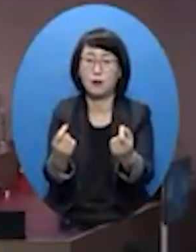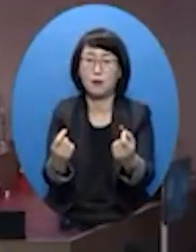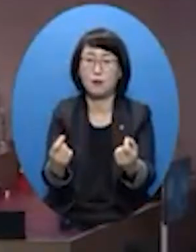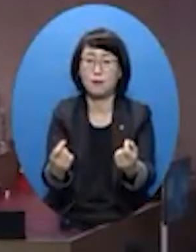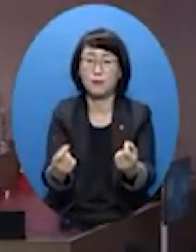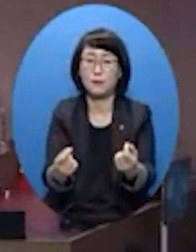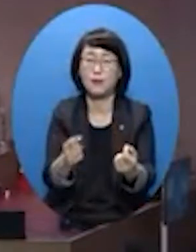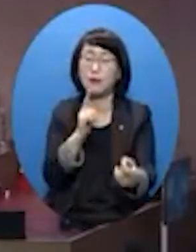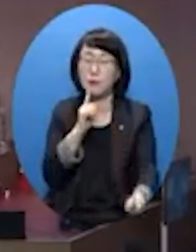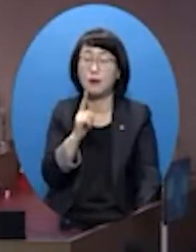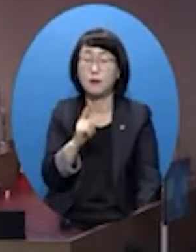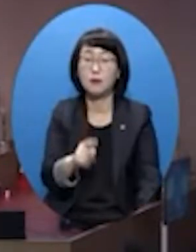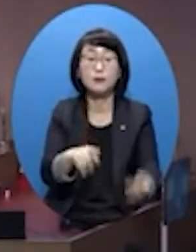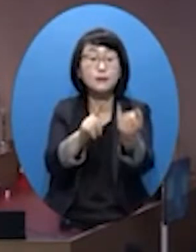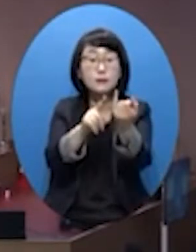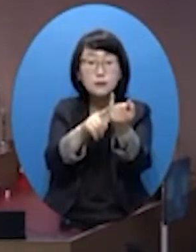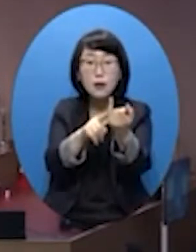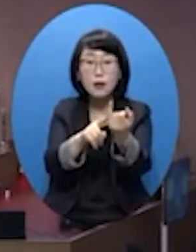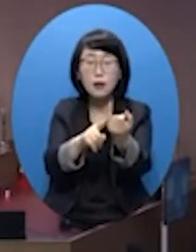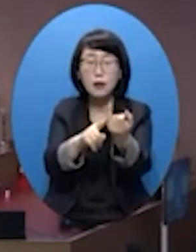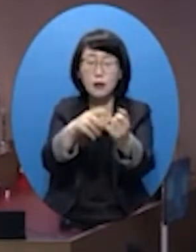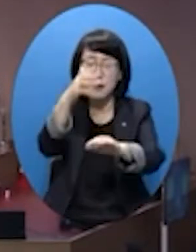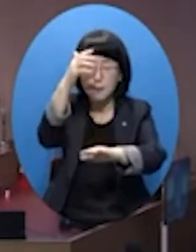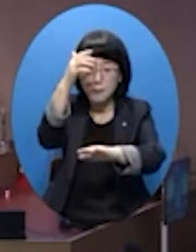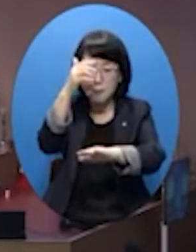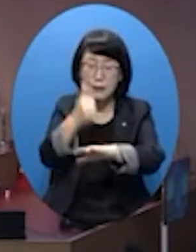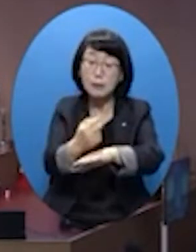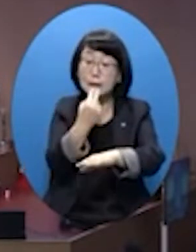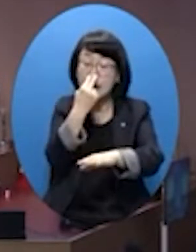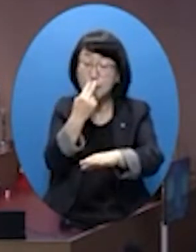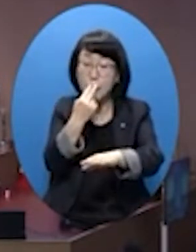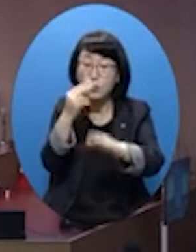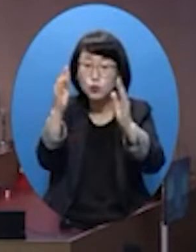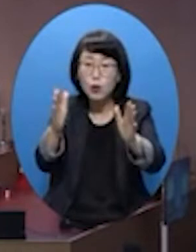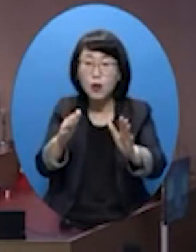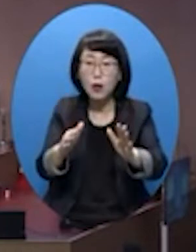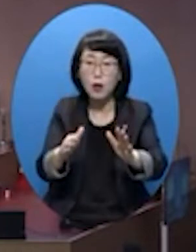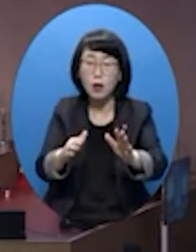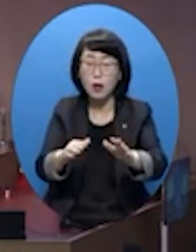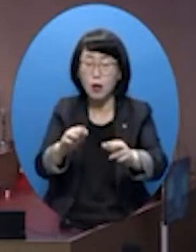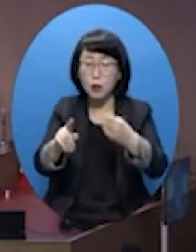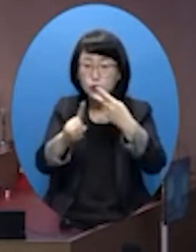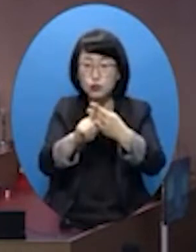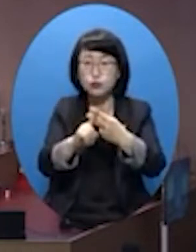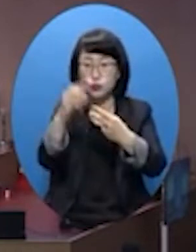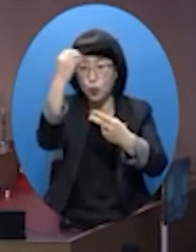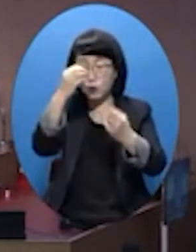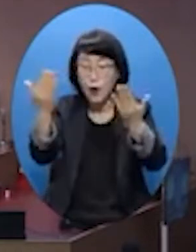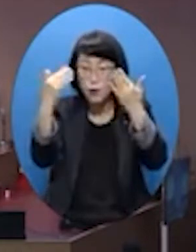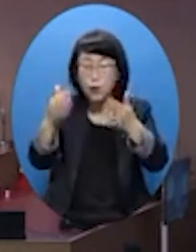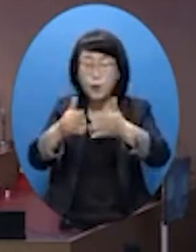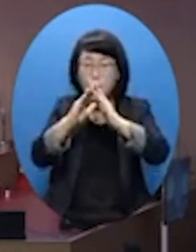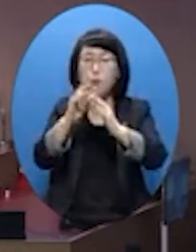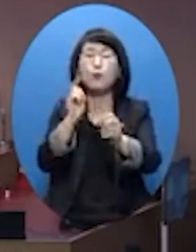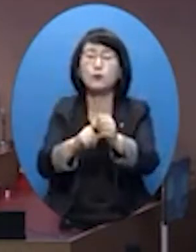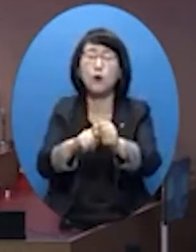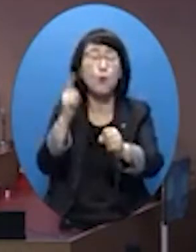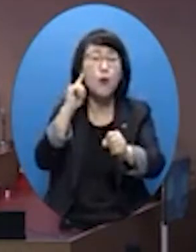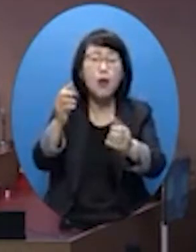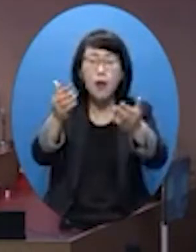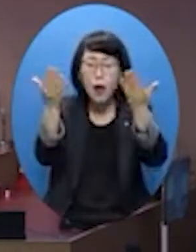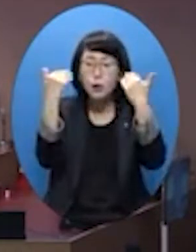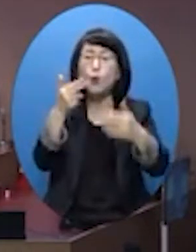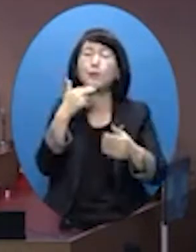이렇게 말씀하셨던 임 조교사 님은 그 마지막 날들을 줄여 카라의 중도 학교를 세우기 위해서 거기를 게 없습니다 학교를 세우기